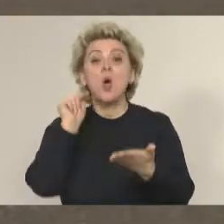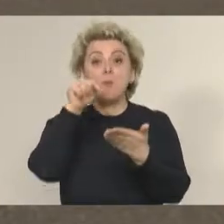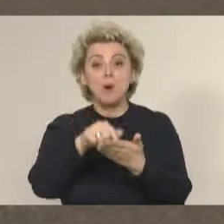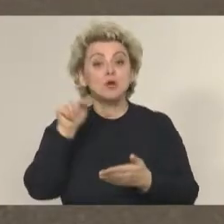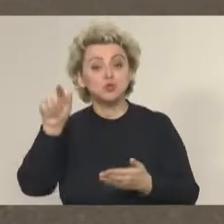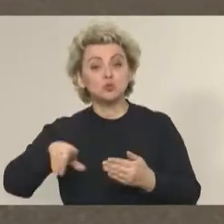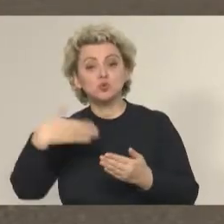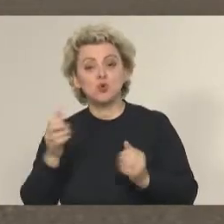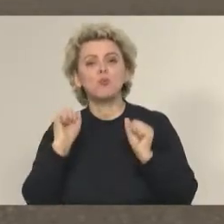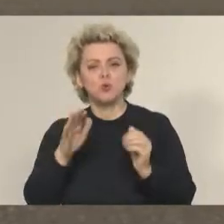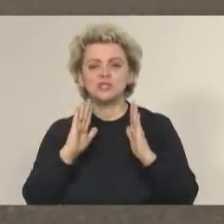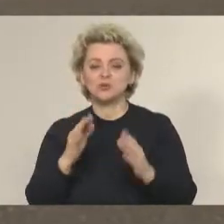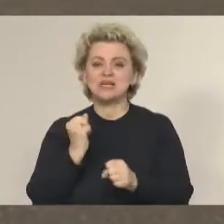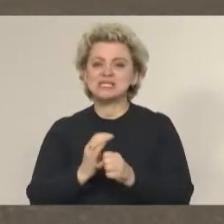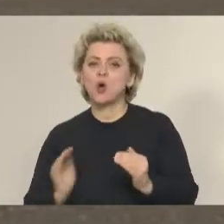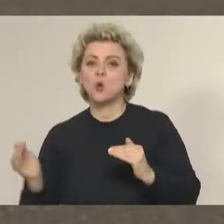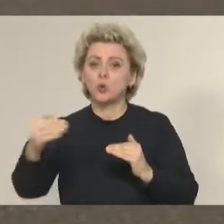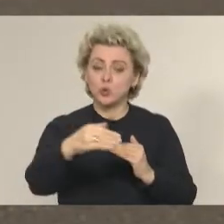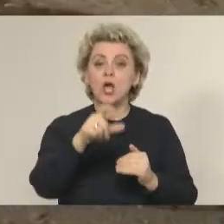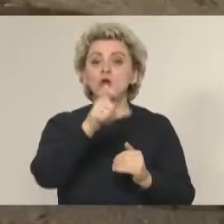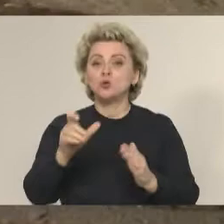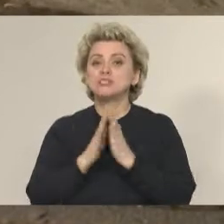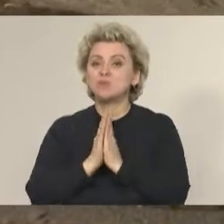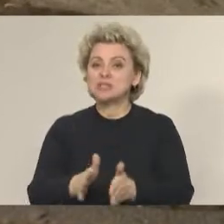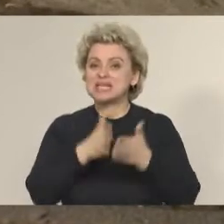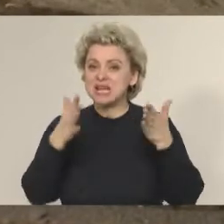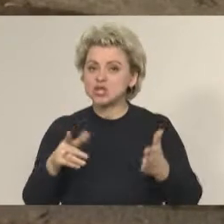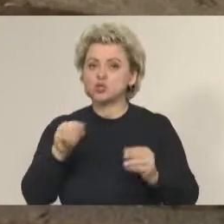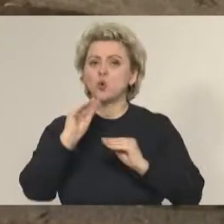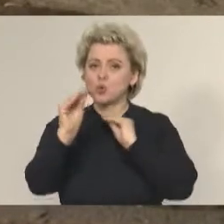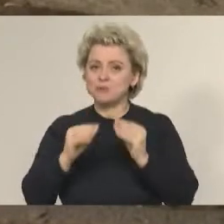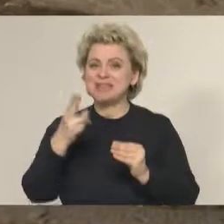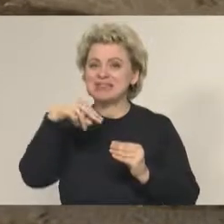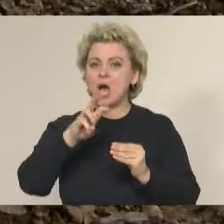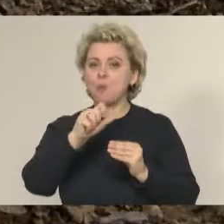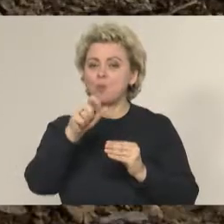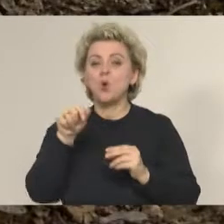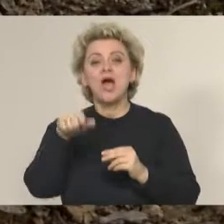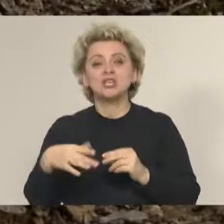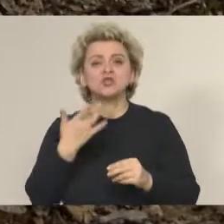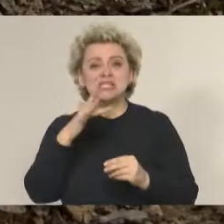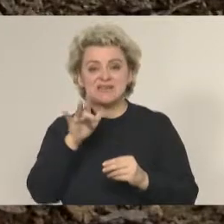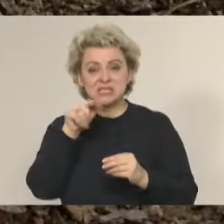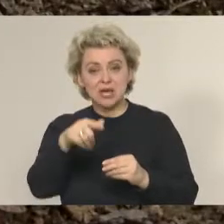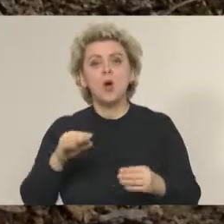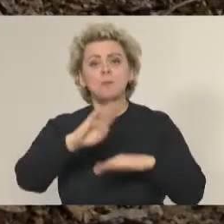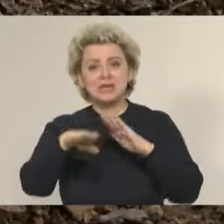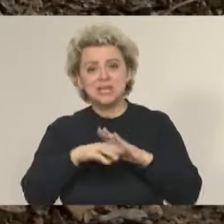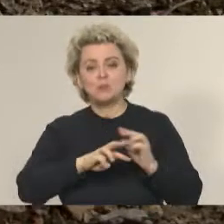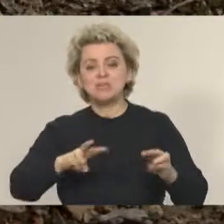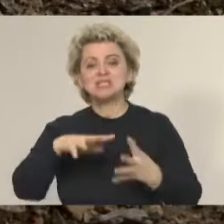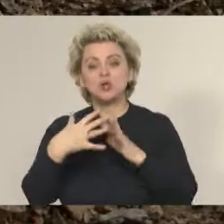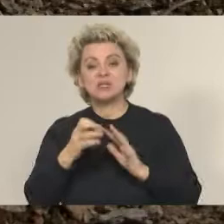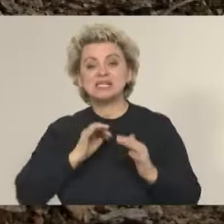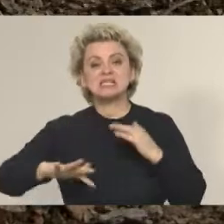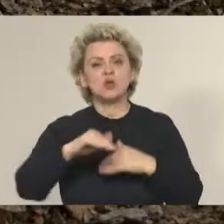на ту сторону можно только сделав большой крюк. Люди просят расширить и укрепить дамбу, но она еще с советских времен принадлежит Минсельхозу